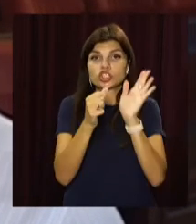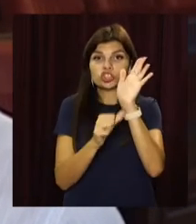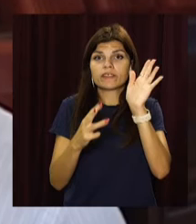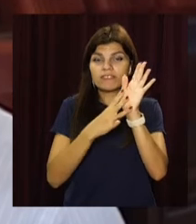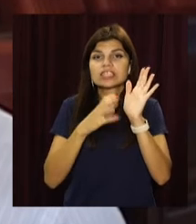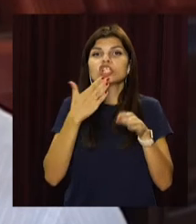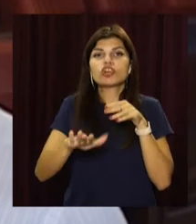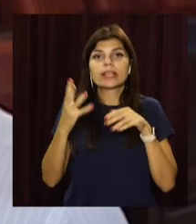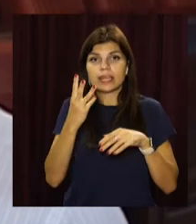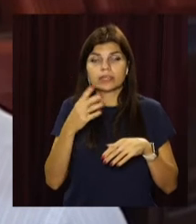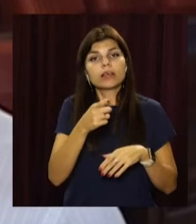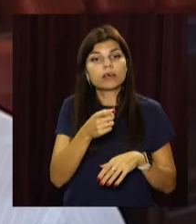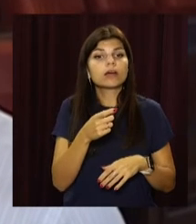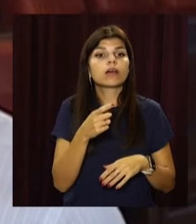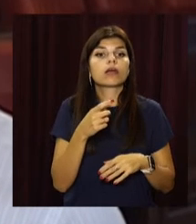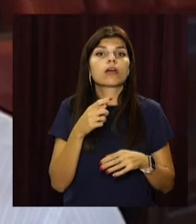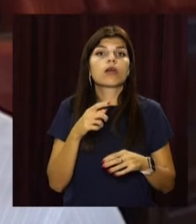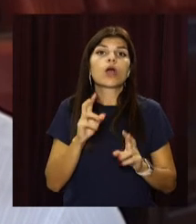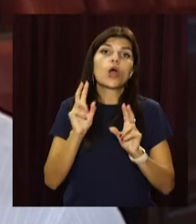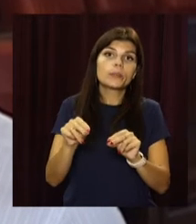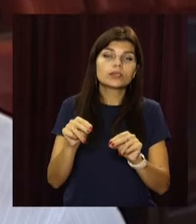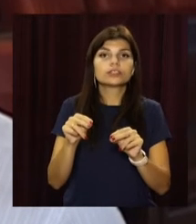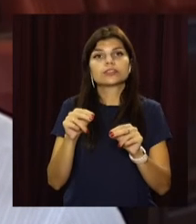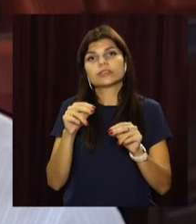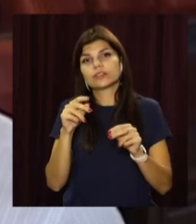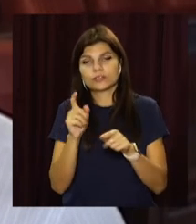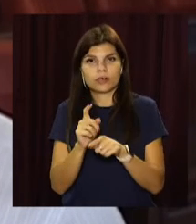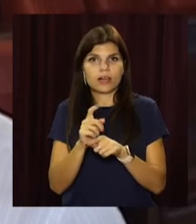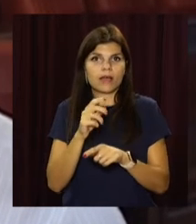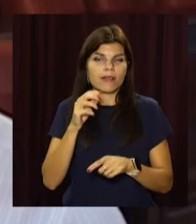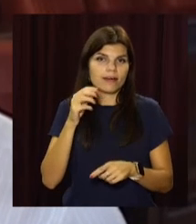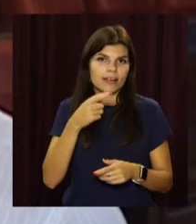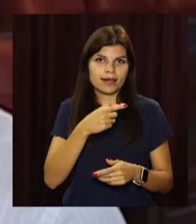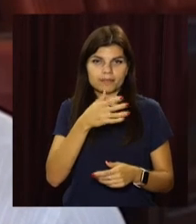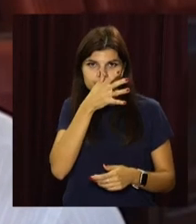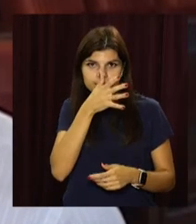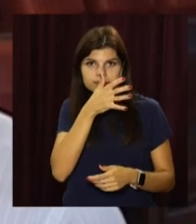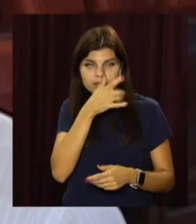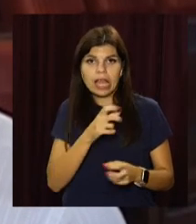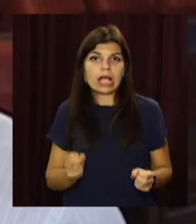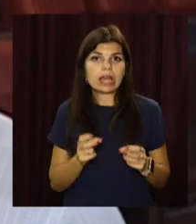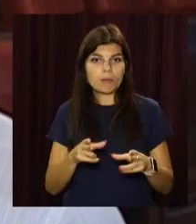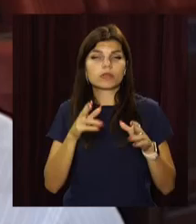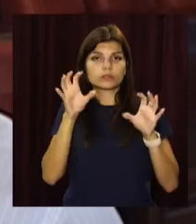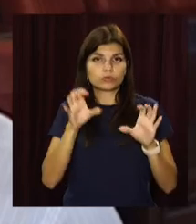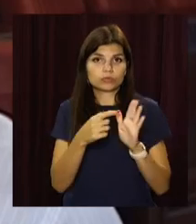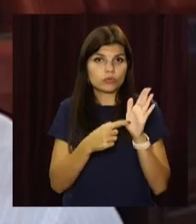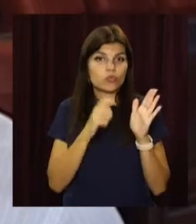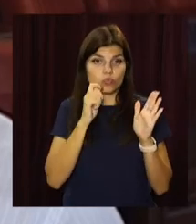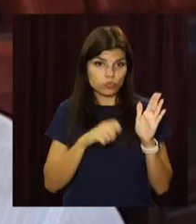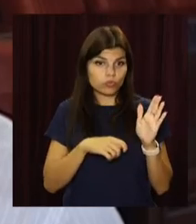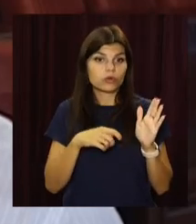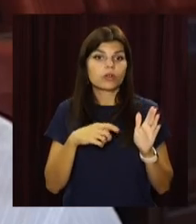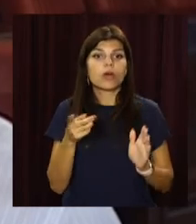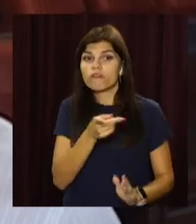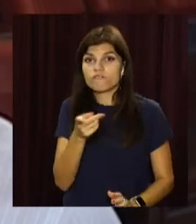368 прийняття пропозиції, обіцянки або одержання неправомірної вигоди службовою особою Кримінального кодексу України